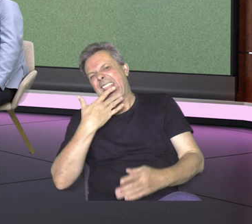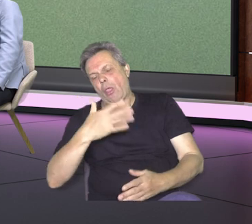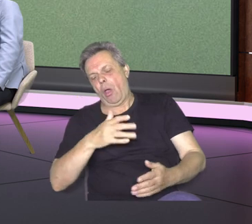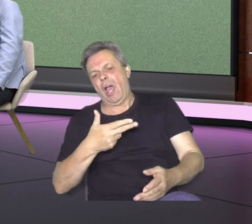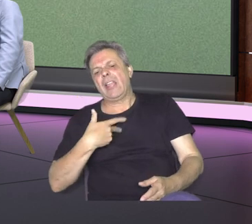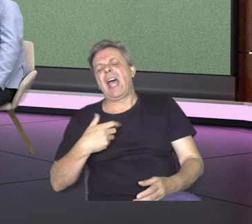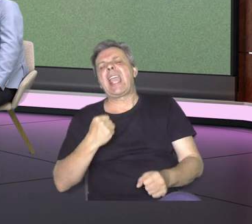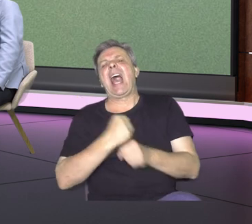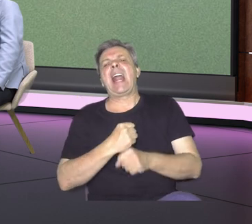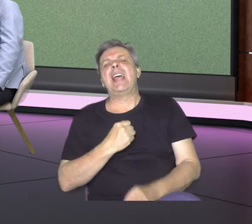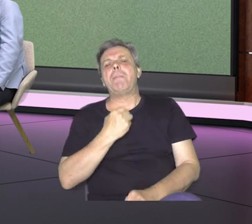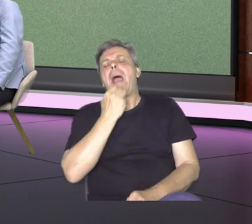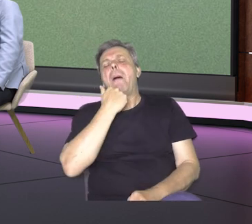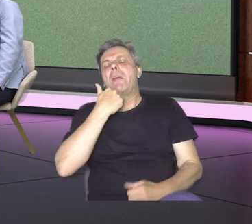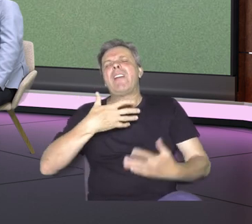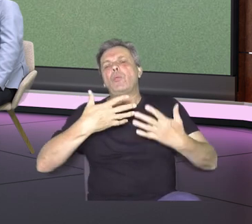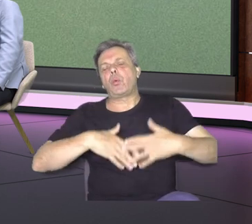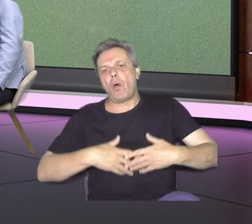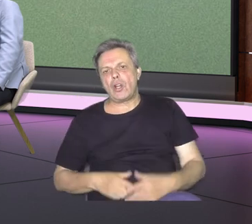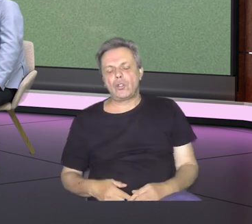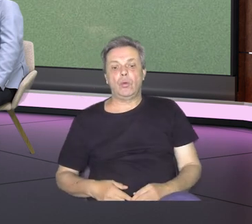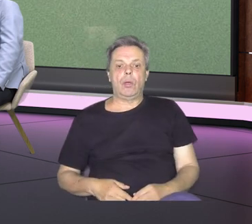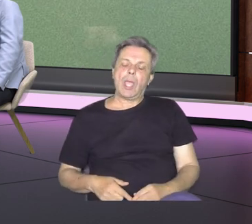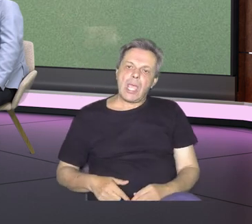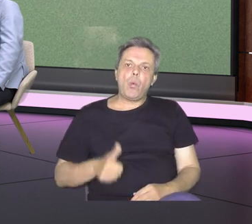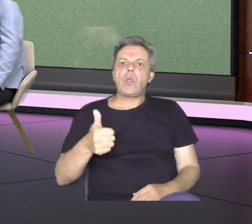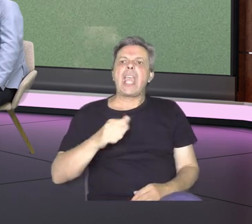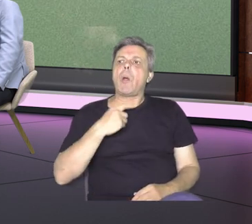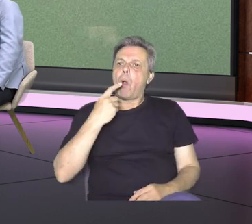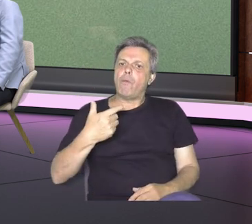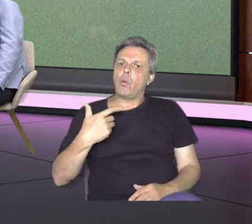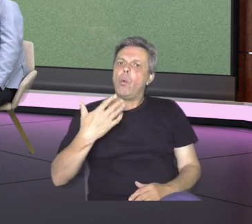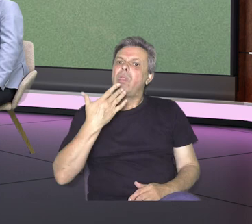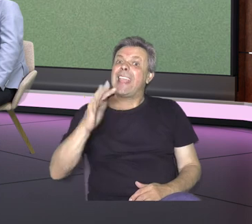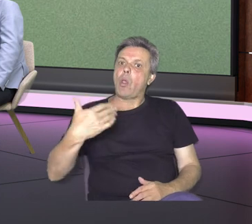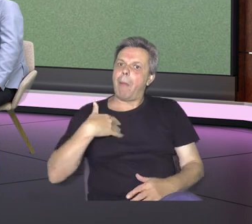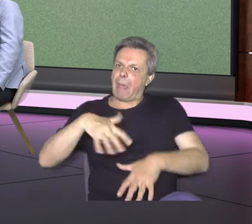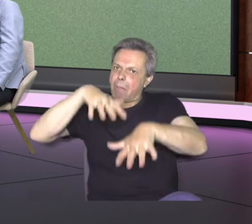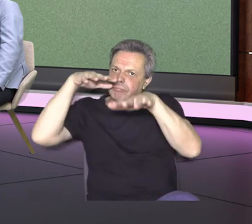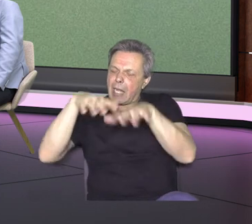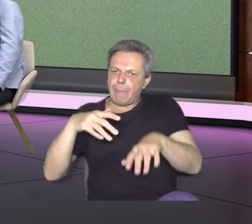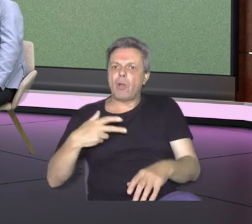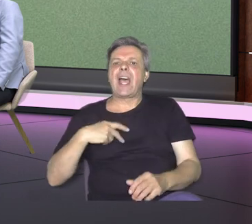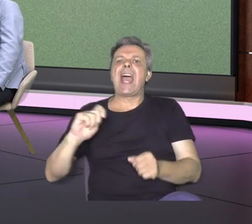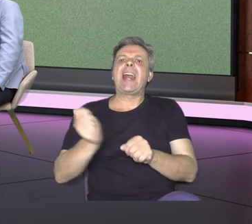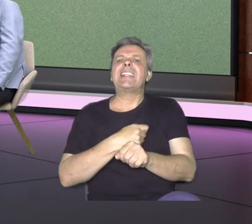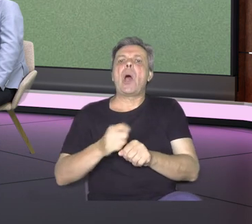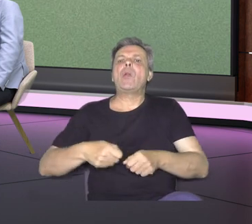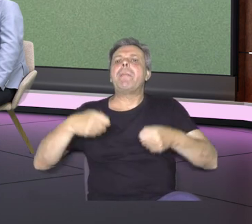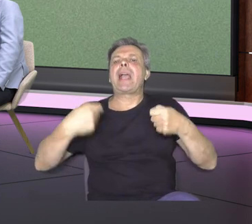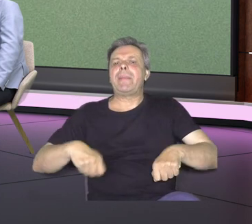da ja pravim privatnu tvornicu i onda me on u jednom govoru napao da ja